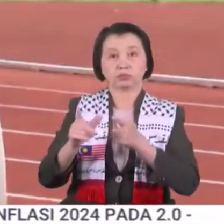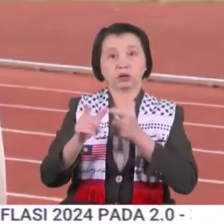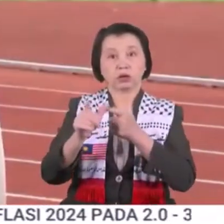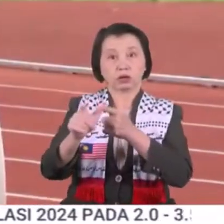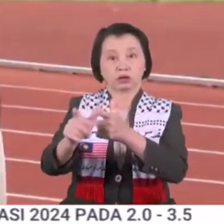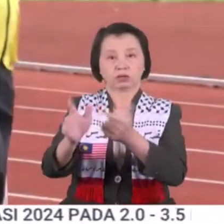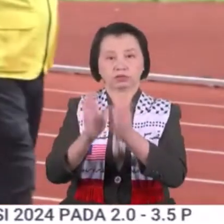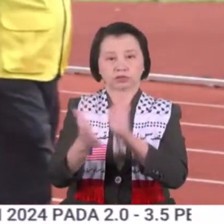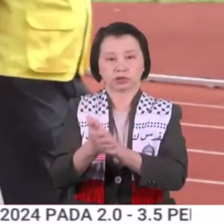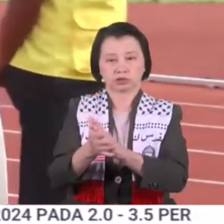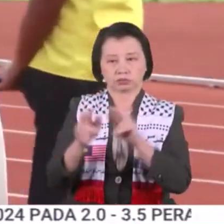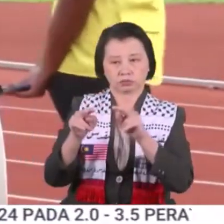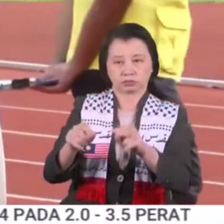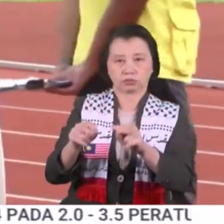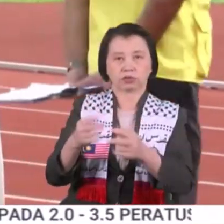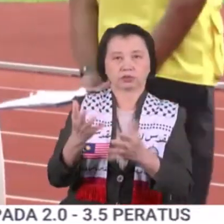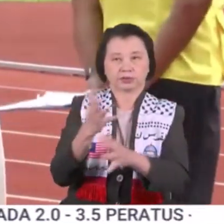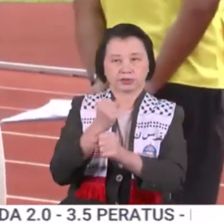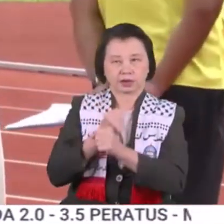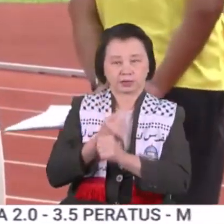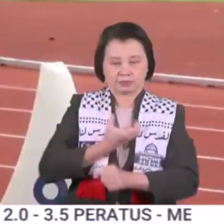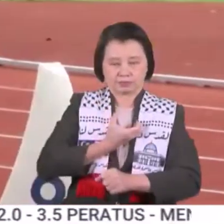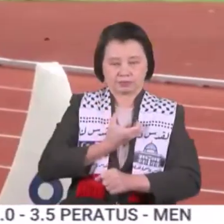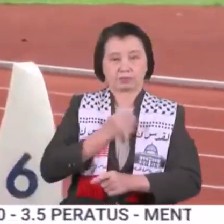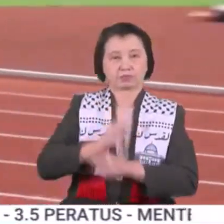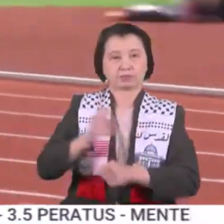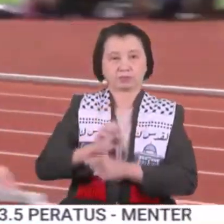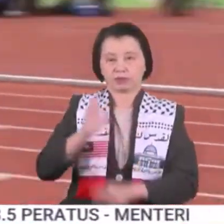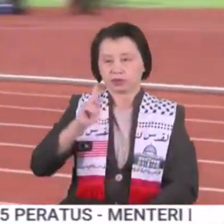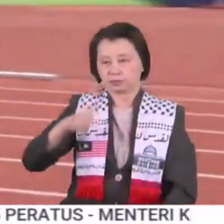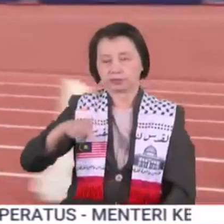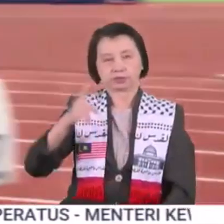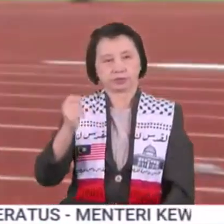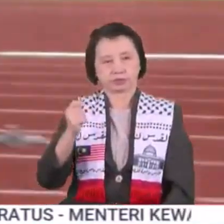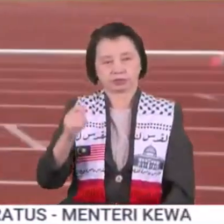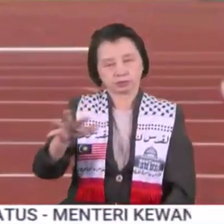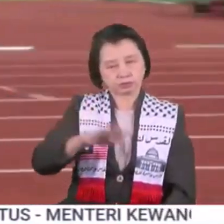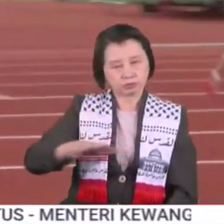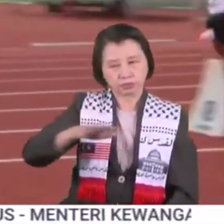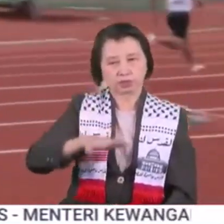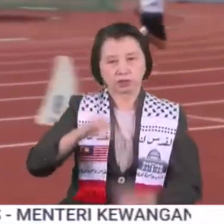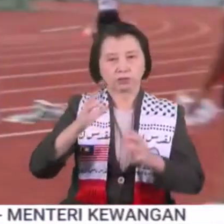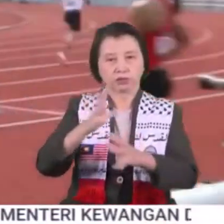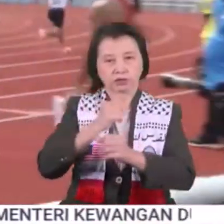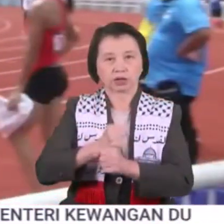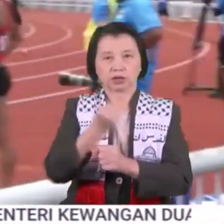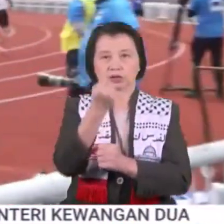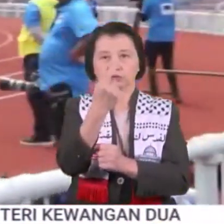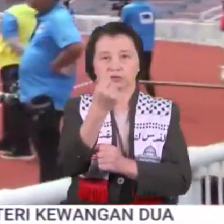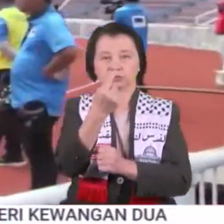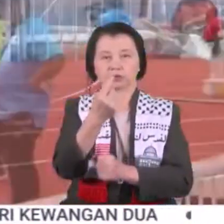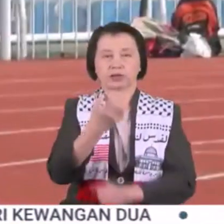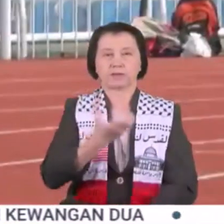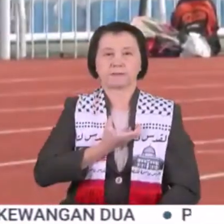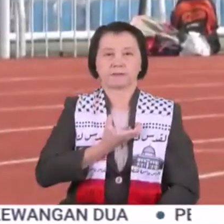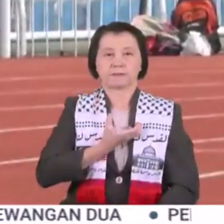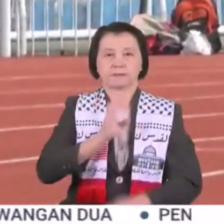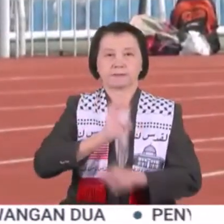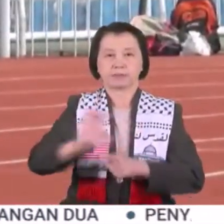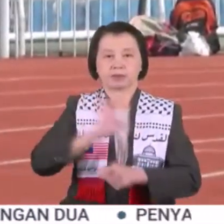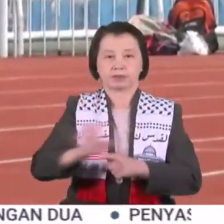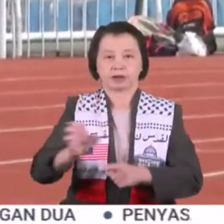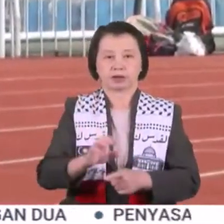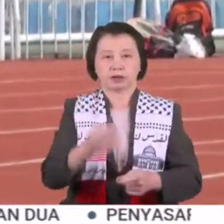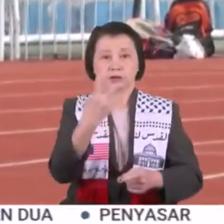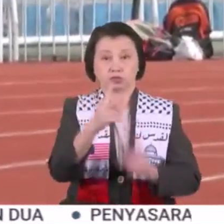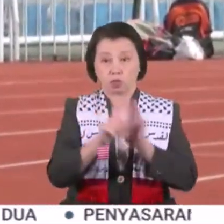olahraga menjadi sandaran lubuk emas dengan KPT menjangkakan sekurang-kurangnya meraih 11 pingat emas. Kehadiran